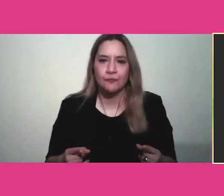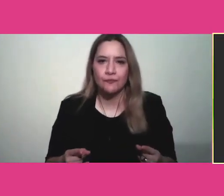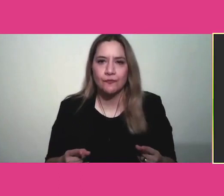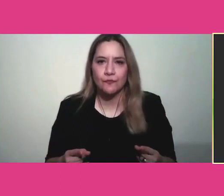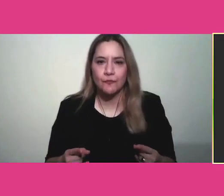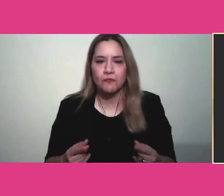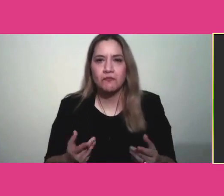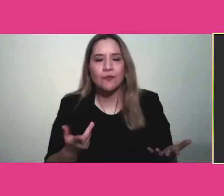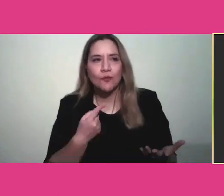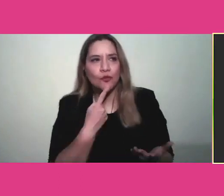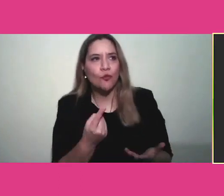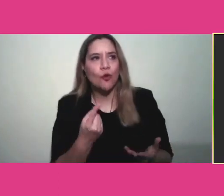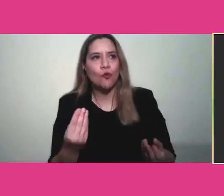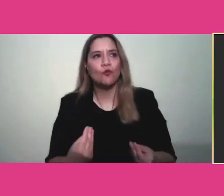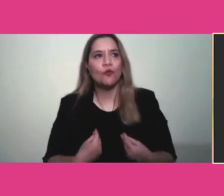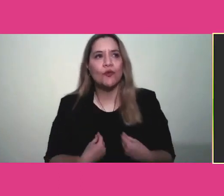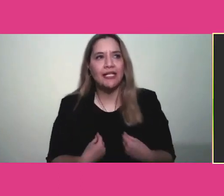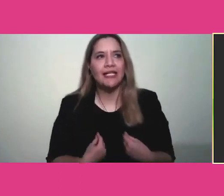πώς να το πω, διάφορες